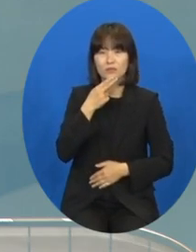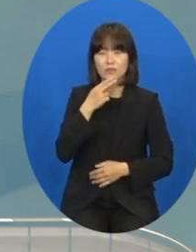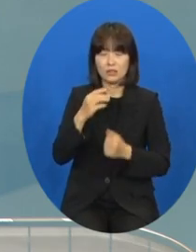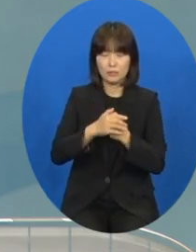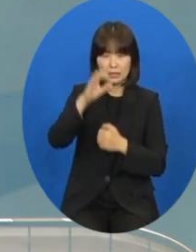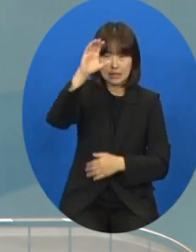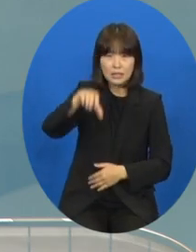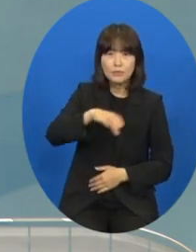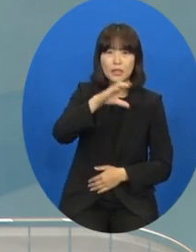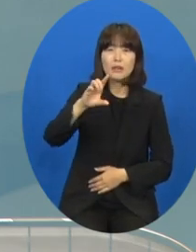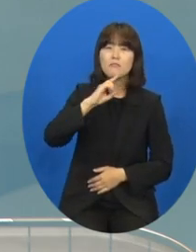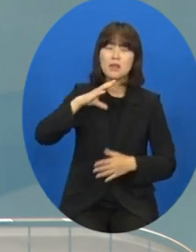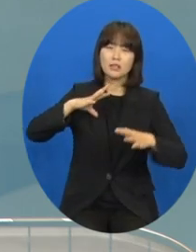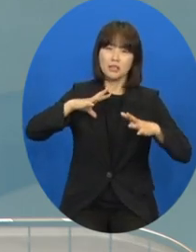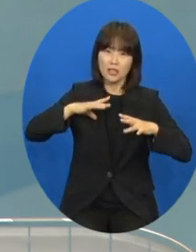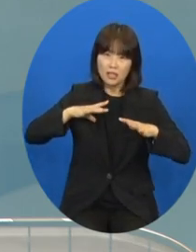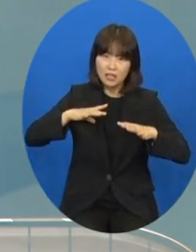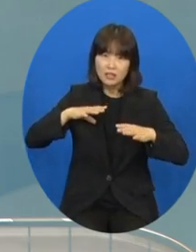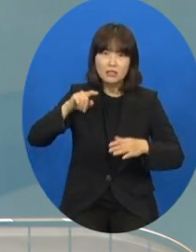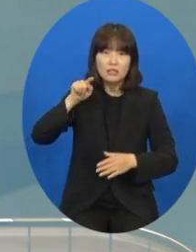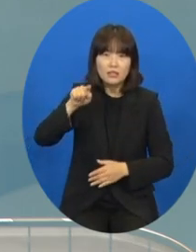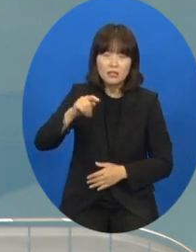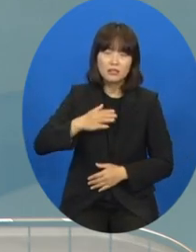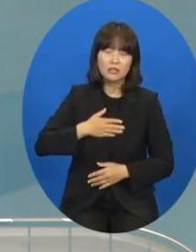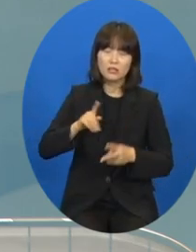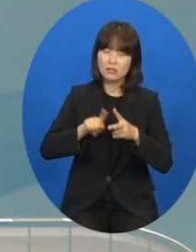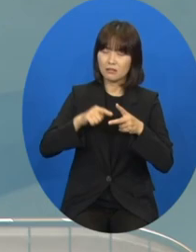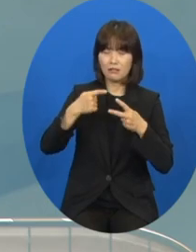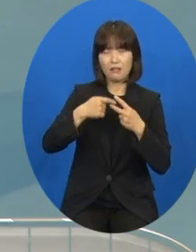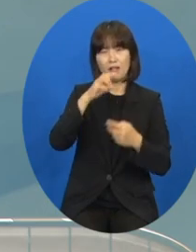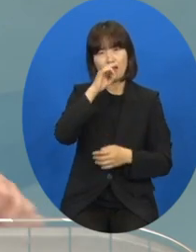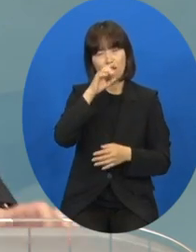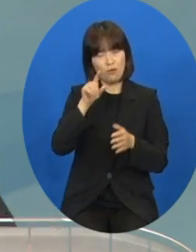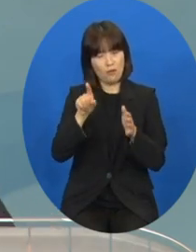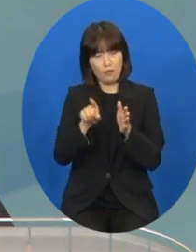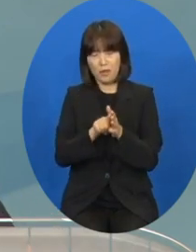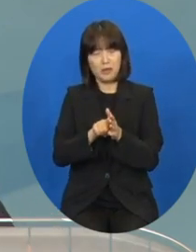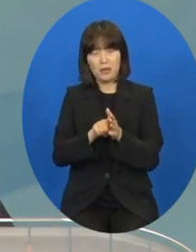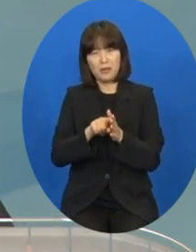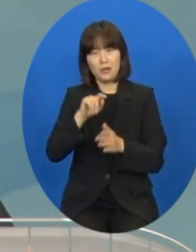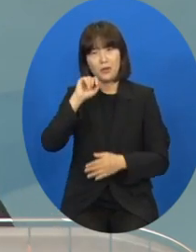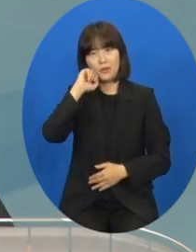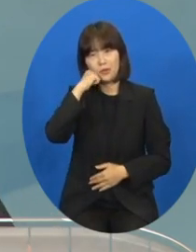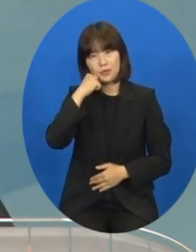십자가만 자랑한다는 것은 제게는 이해도 안 되는 일이었고 믿어지지도 않았어요.